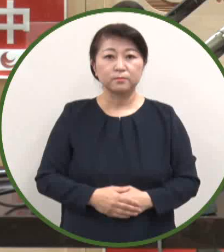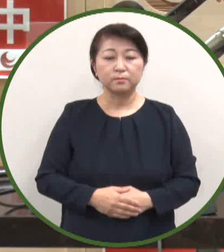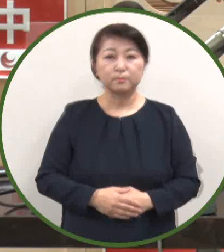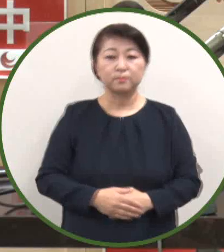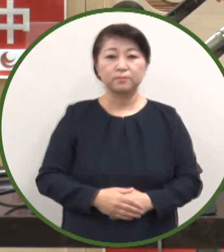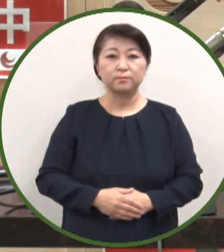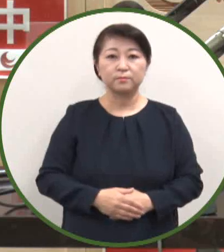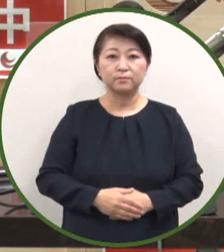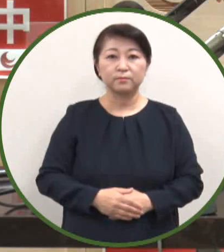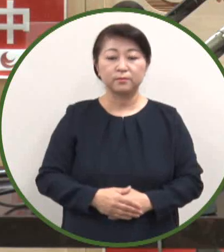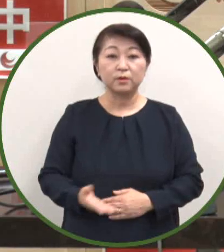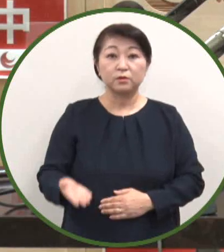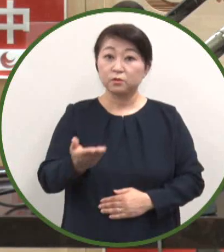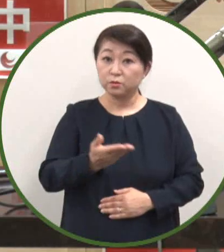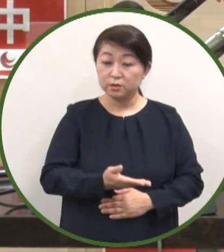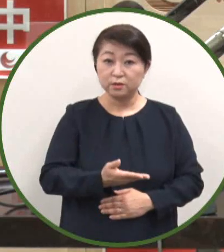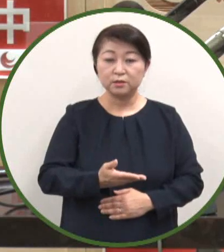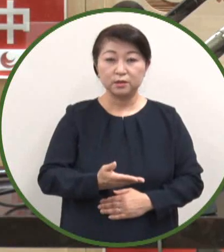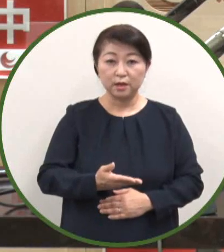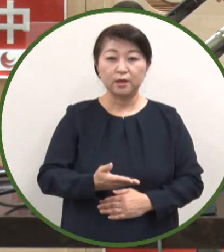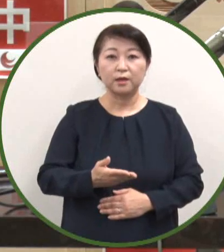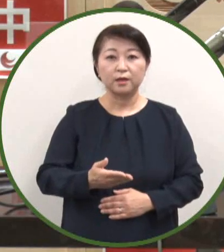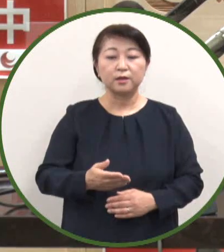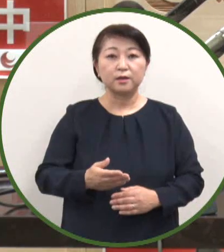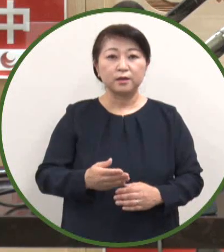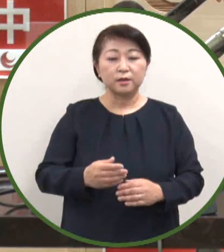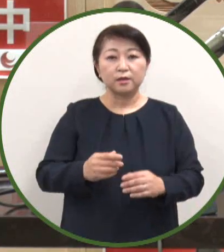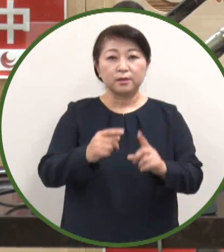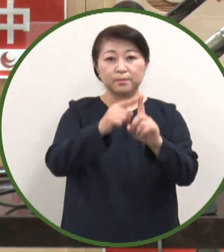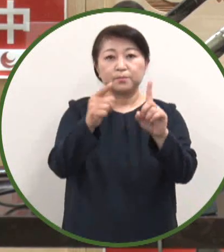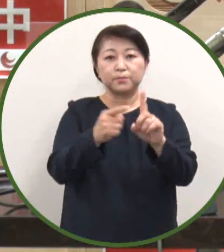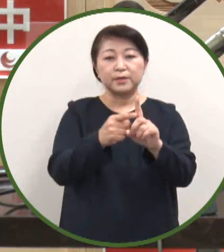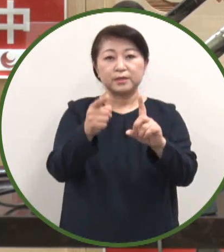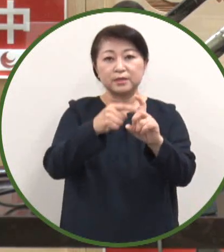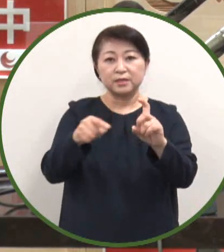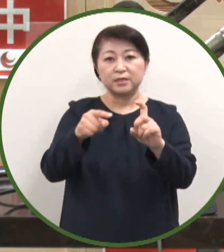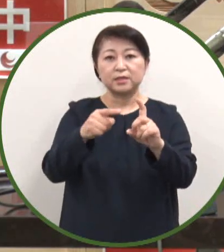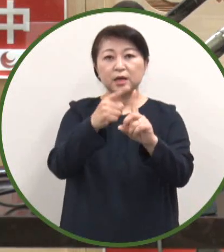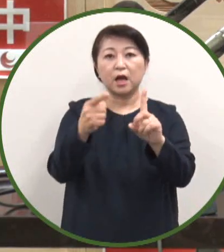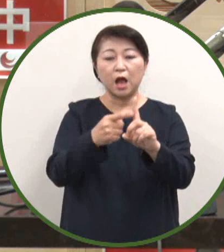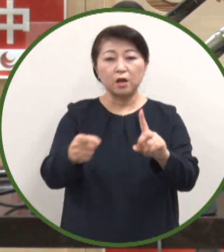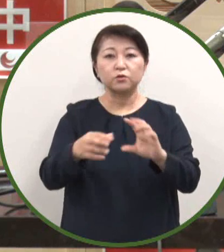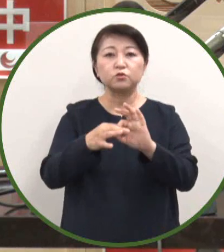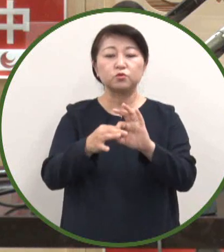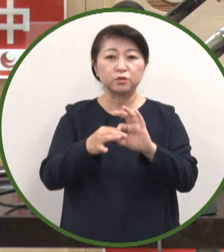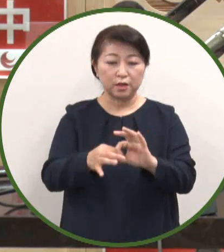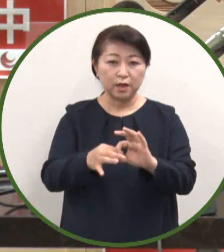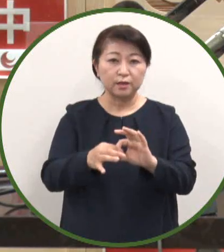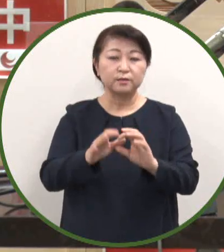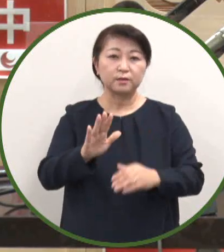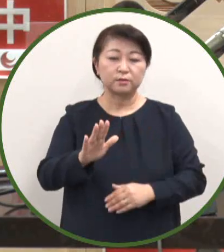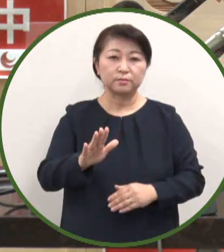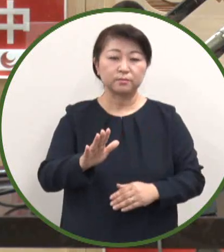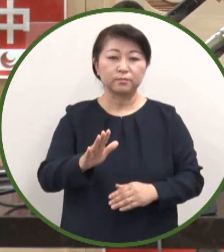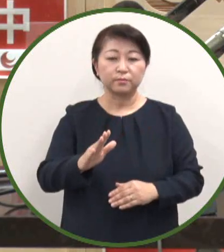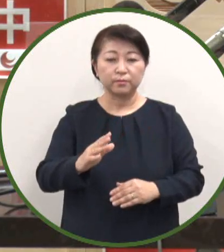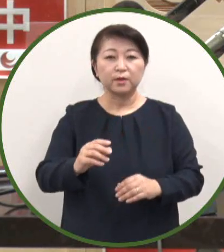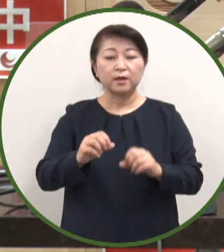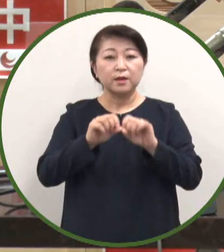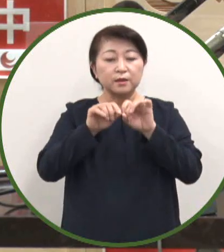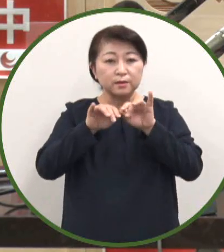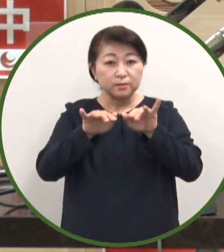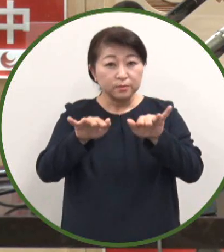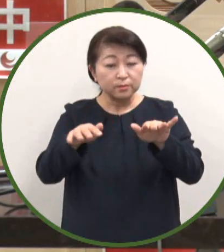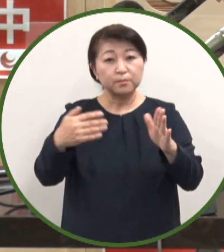そして当面の PCR の戦略でありますけれども、感染が拡大していないときには